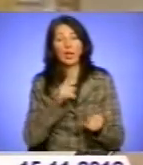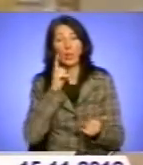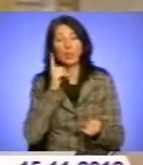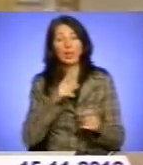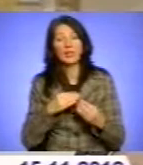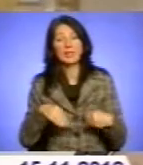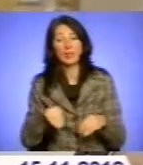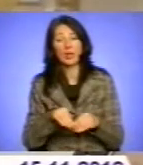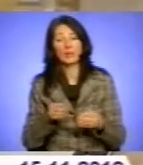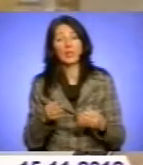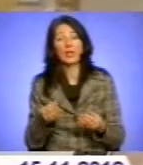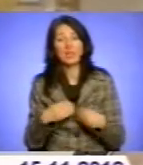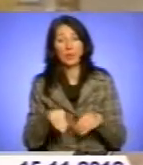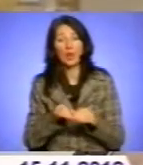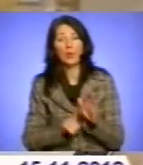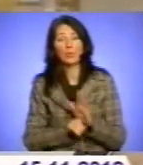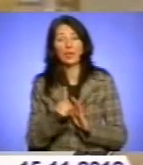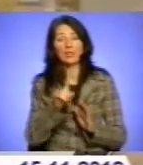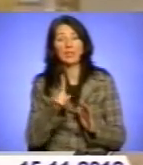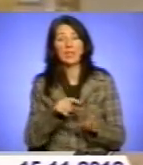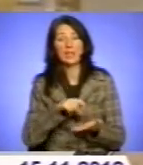починається з цього, з квартири.